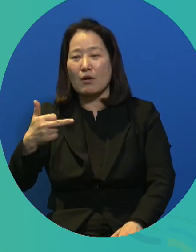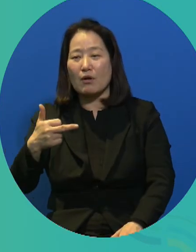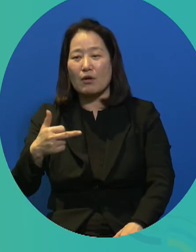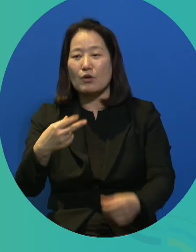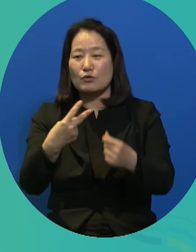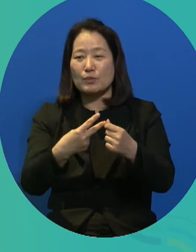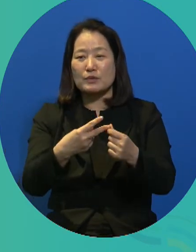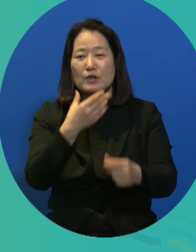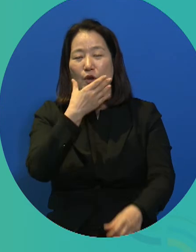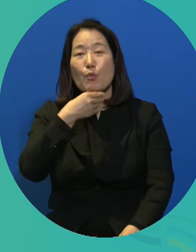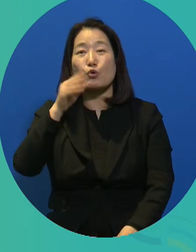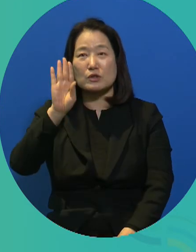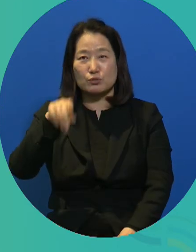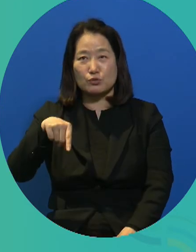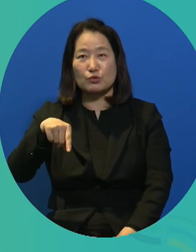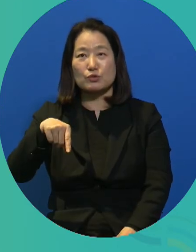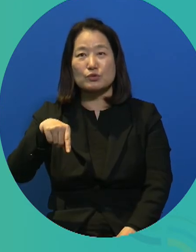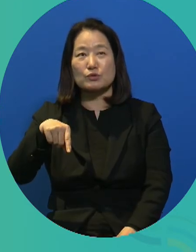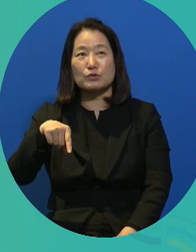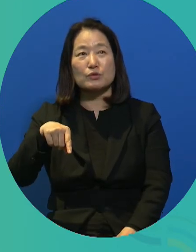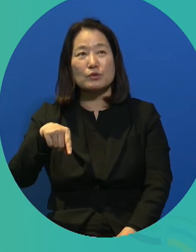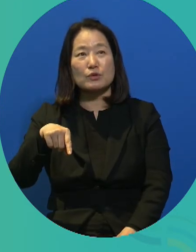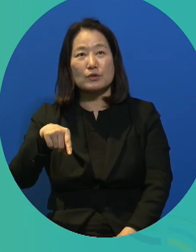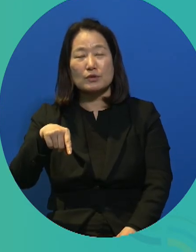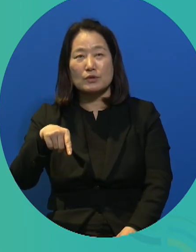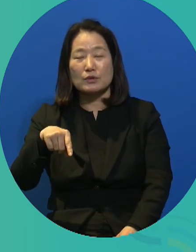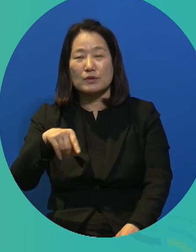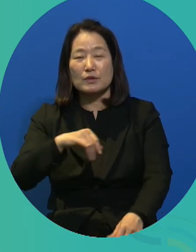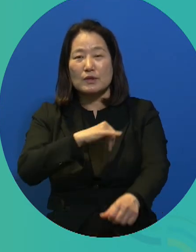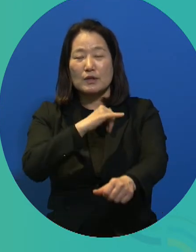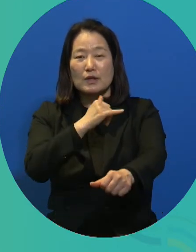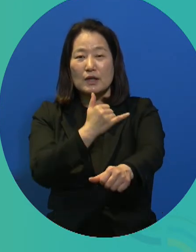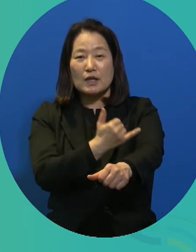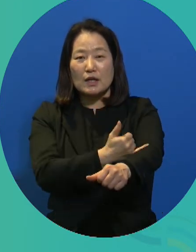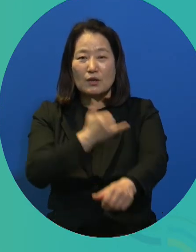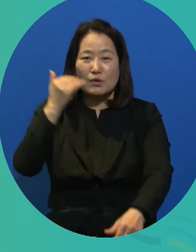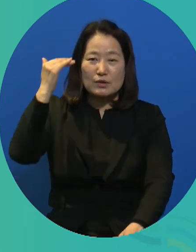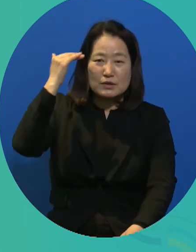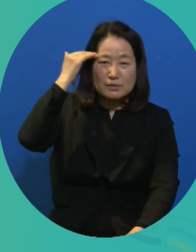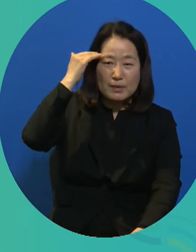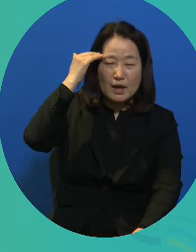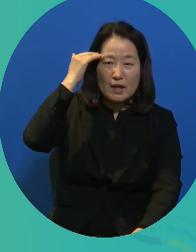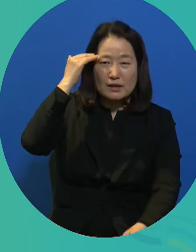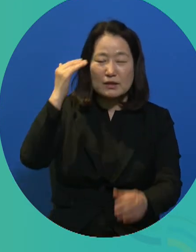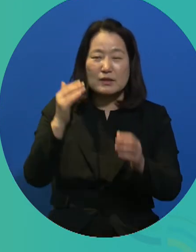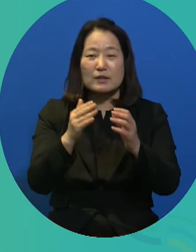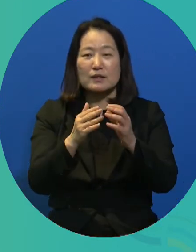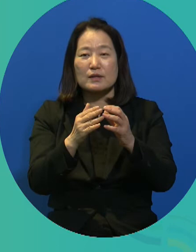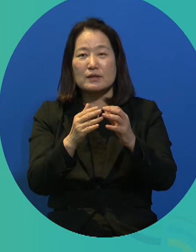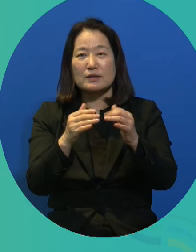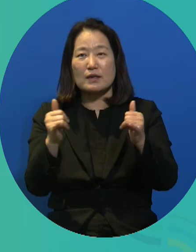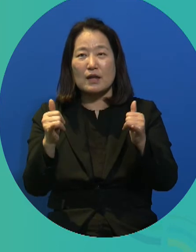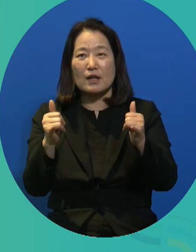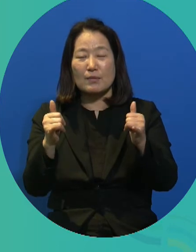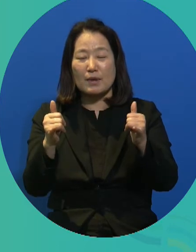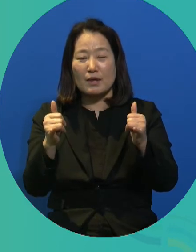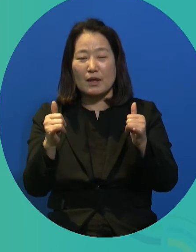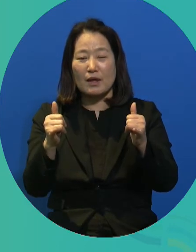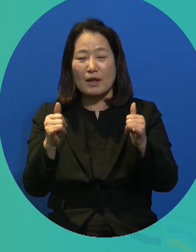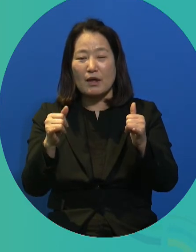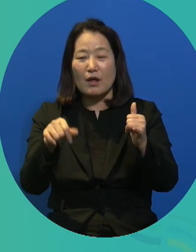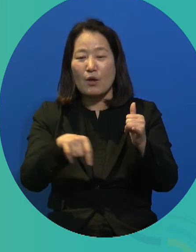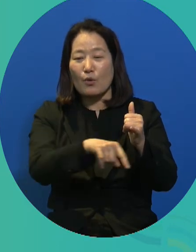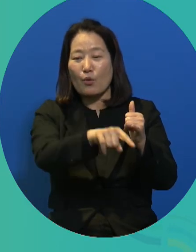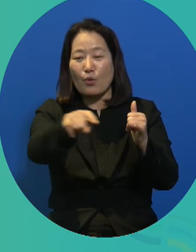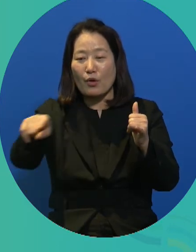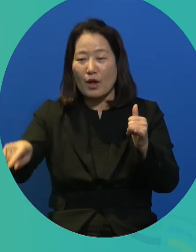보건복지부인데요. 보건복지부는 이 이제 인권 침해를 하는 피진정 기관일 가능성이